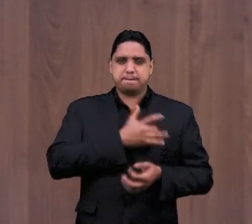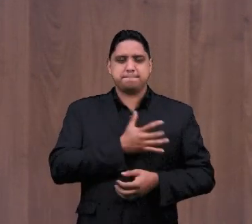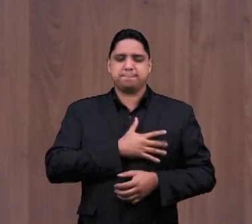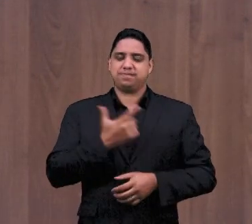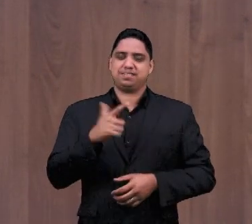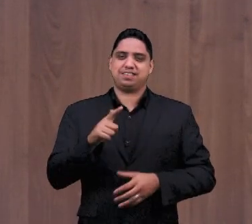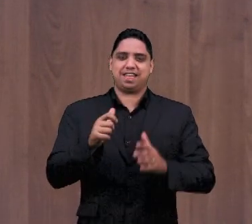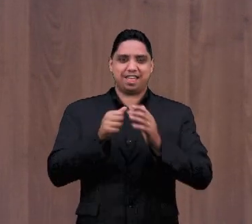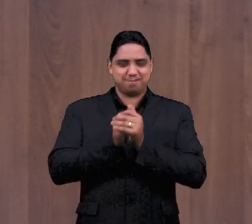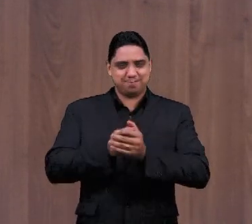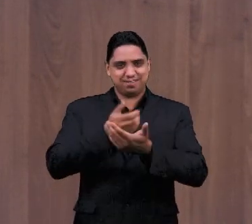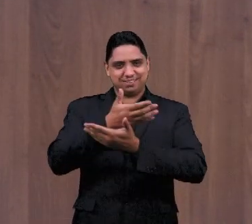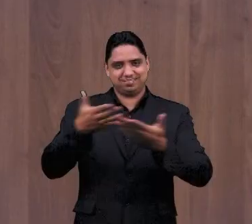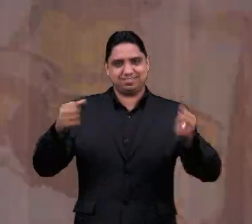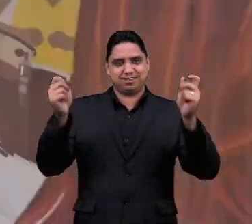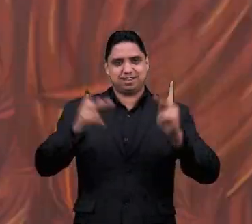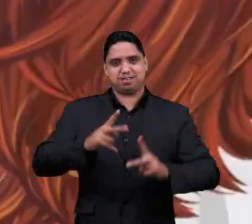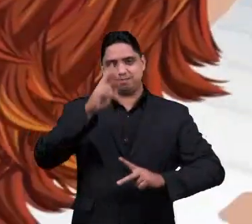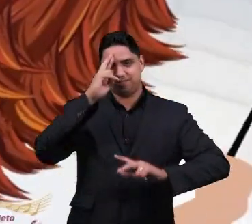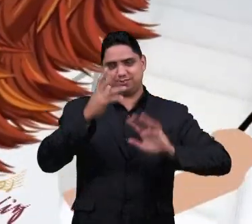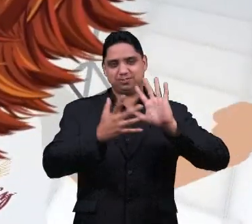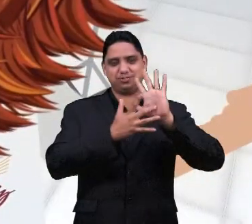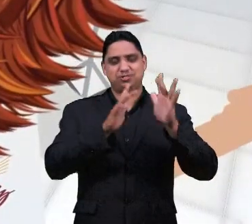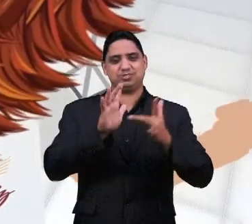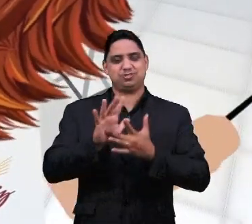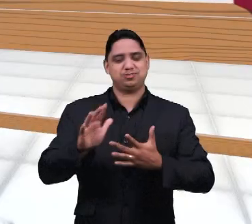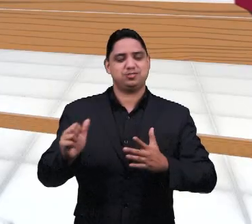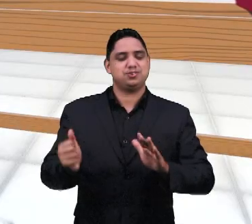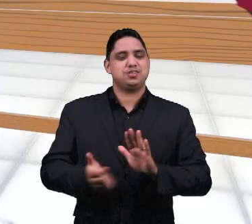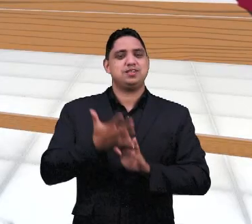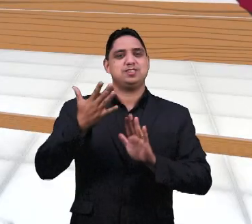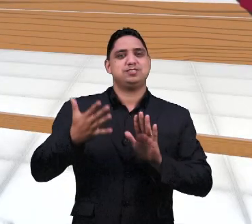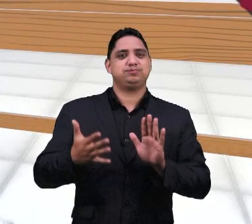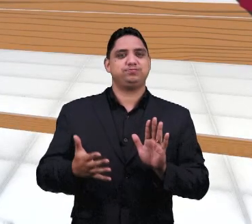craindre. Amen. À tous, la paix du Seigneur.